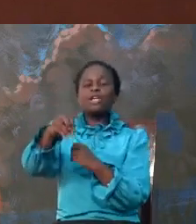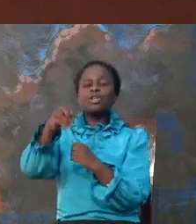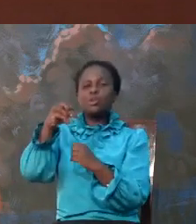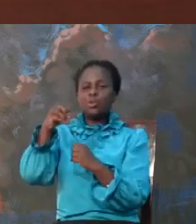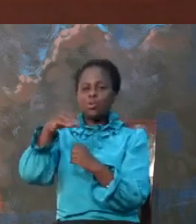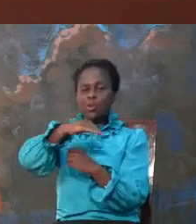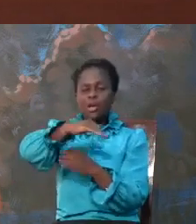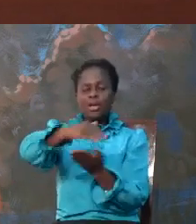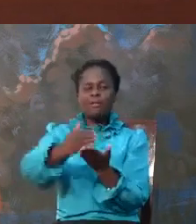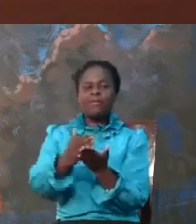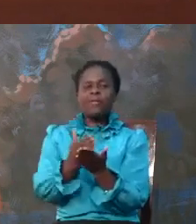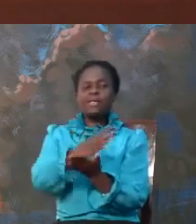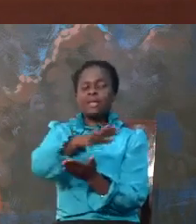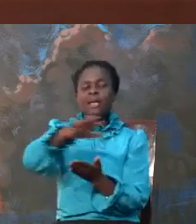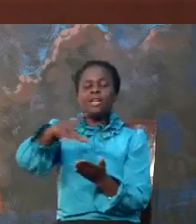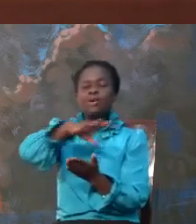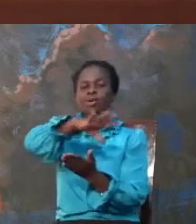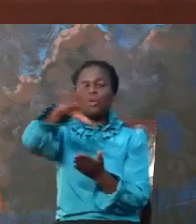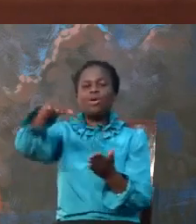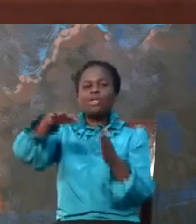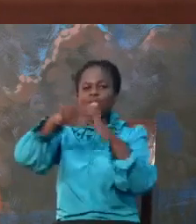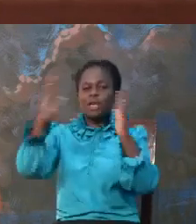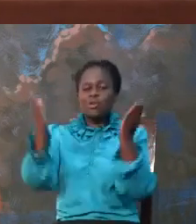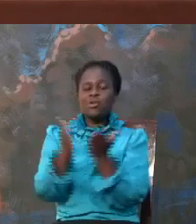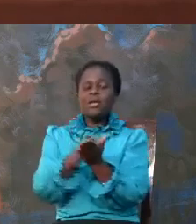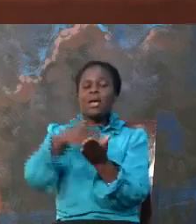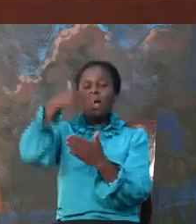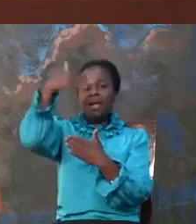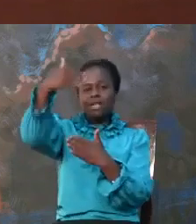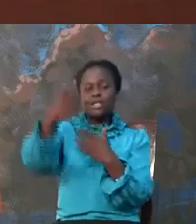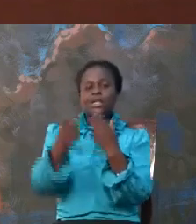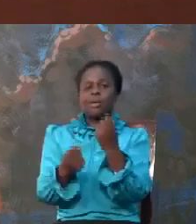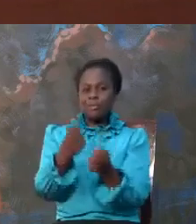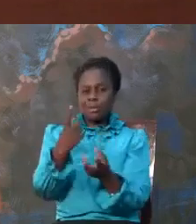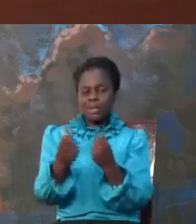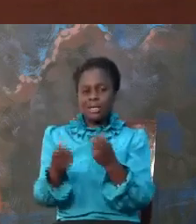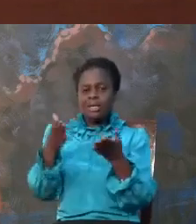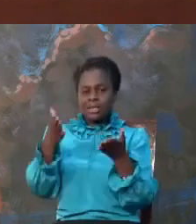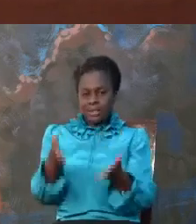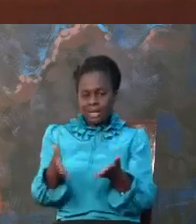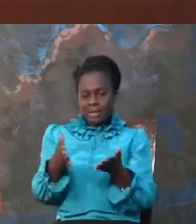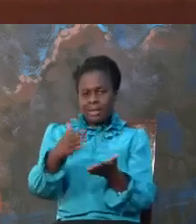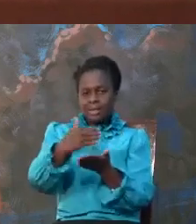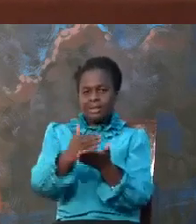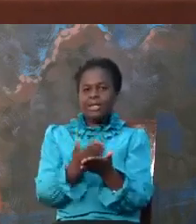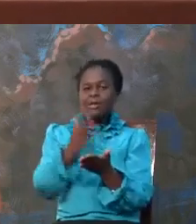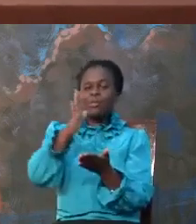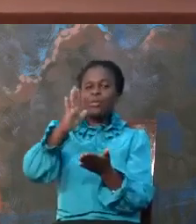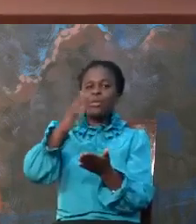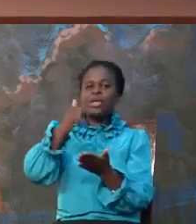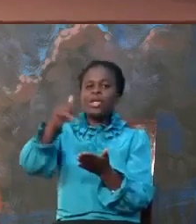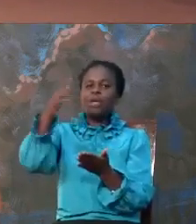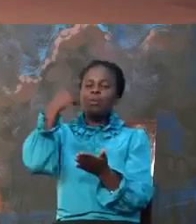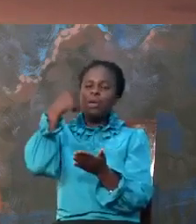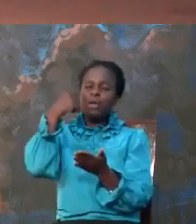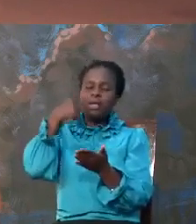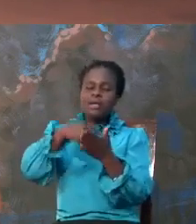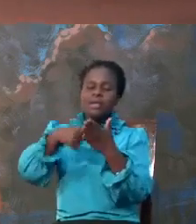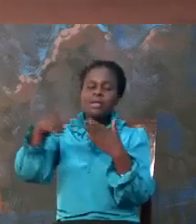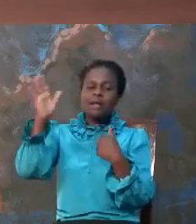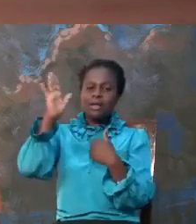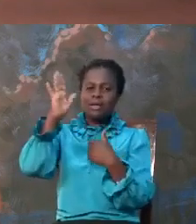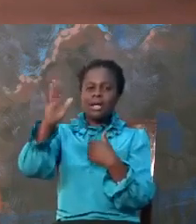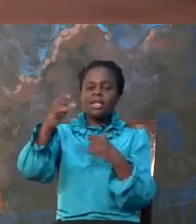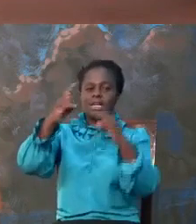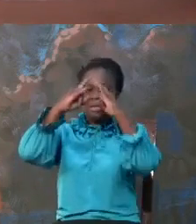ya eneo lote ya dunia nje ya bustani ya Eden. Sasa amechukua sehemu ya eneo imeitwa hema ya kutania yenye